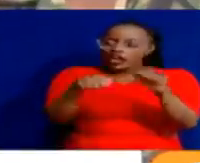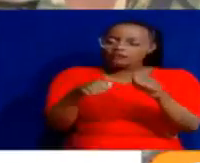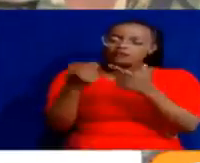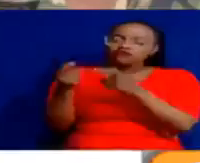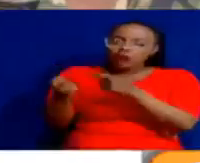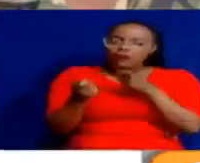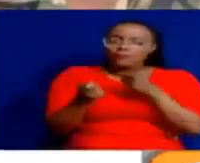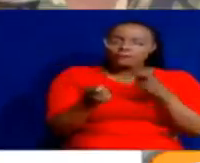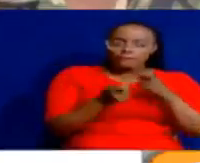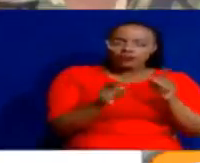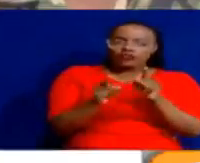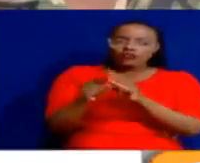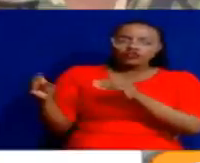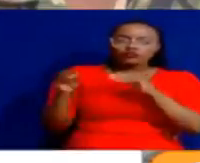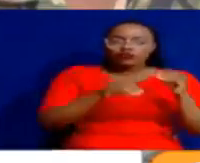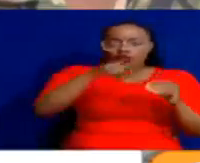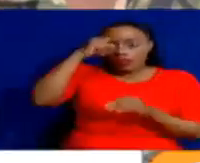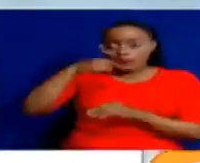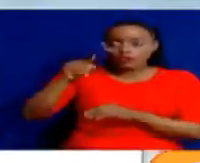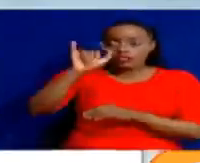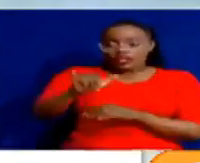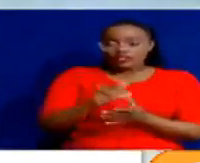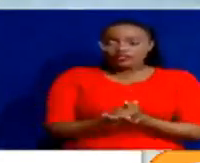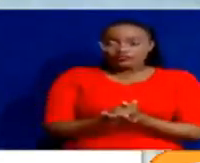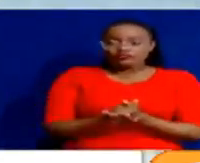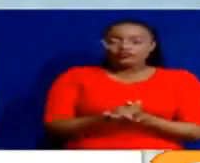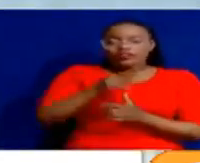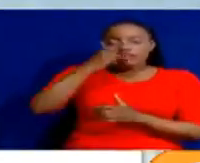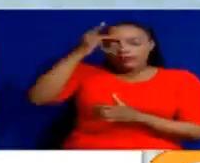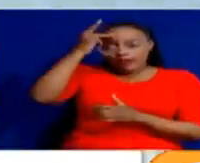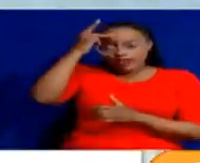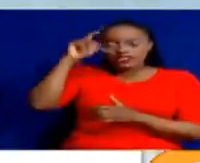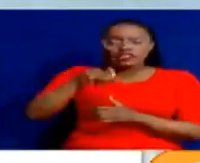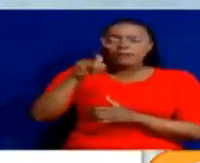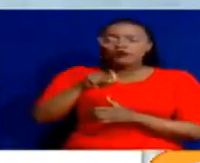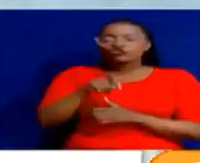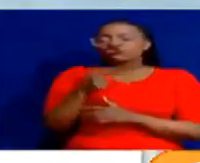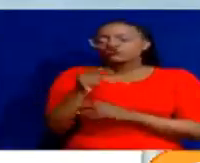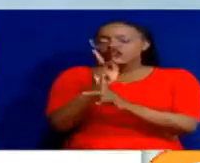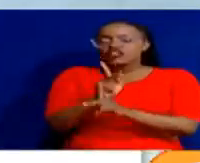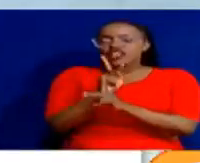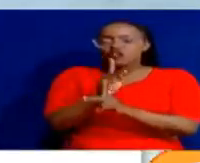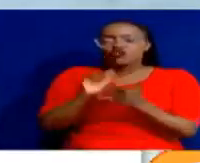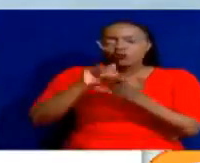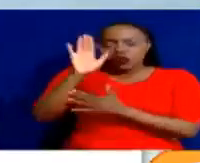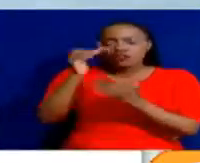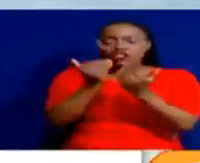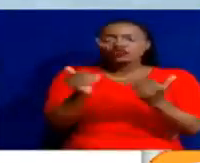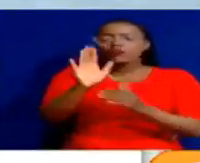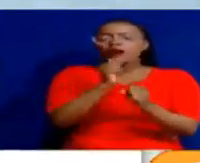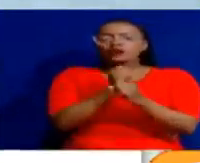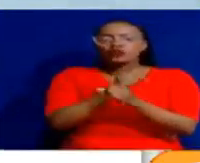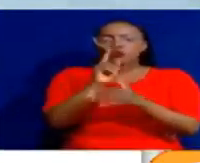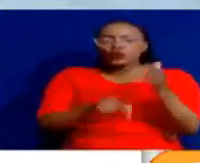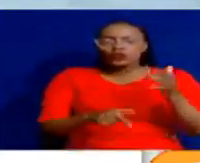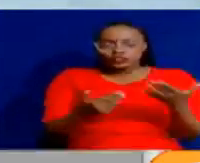wa hawa wanaopeleka sera ya za itikadi kali. Wazazi wanatakiwa kuangalia kwa makini sana watoto wao wanafanya